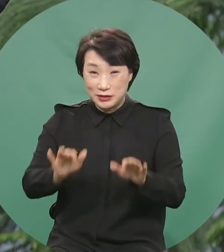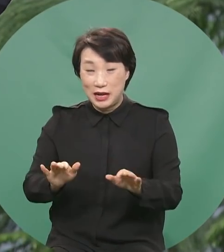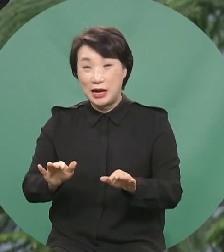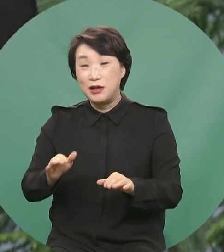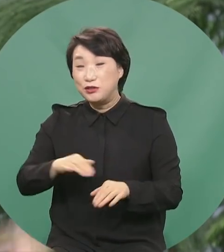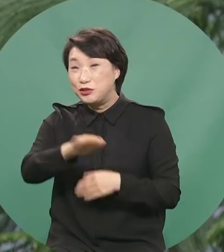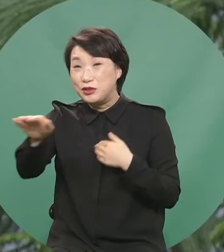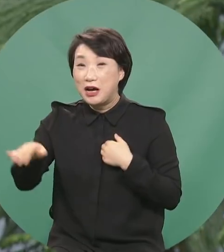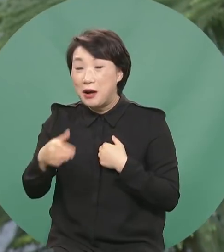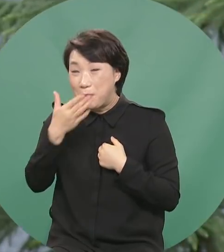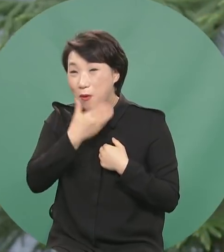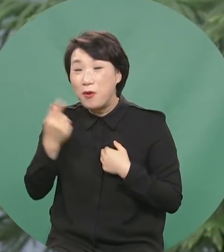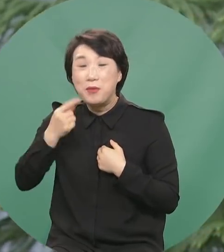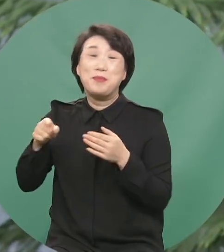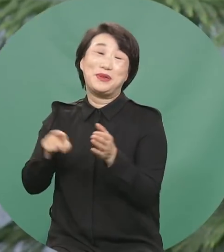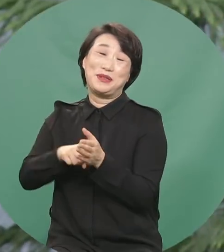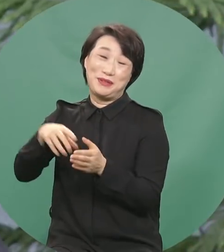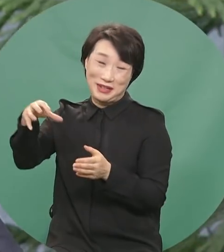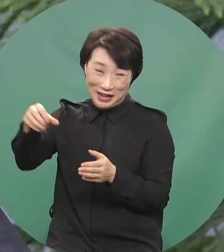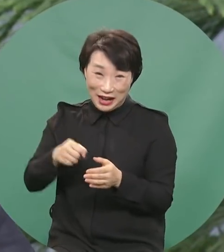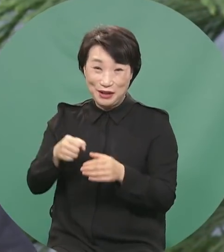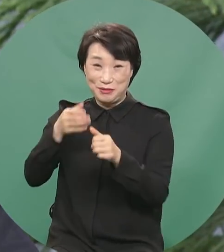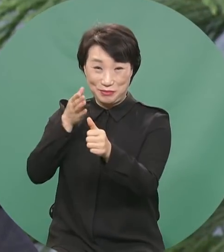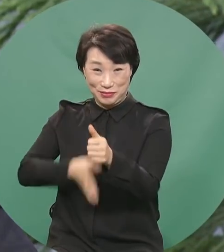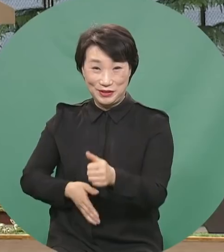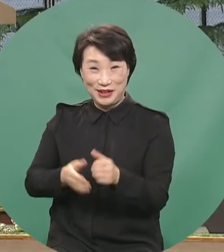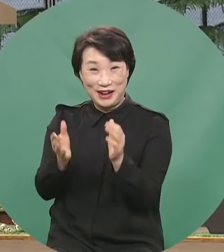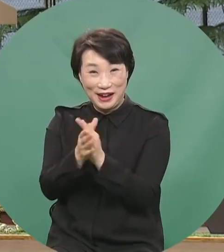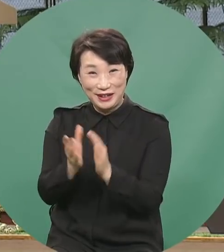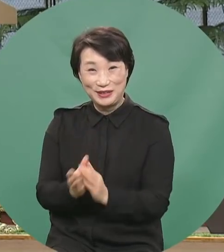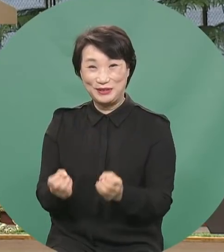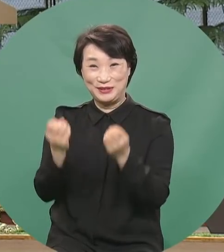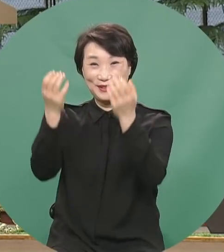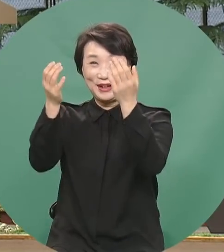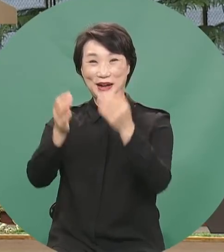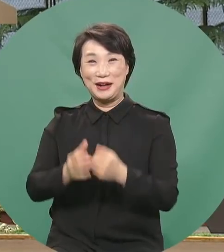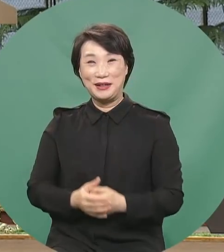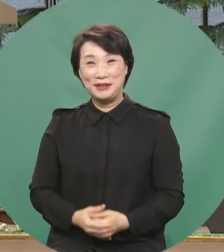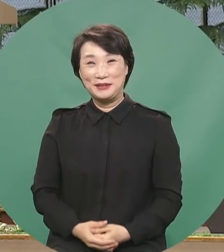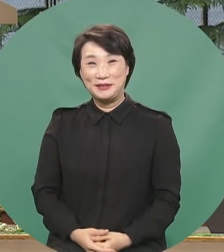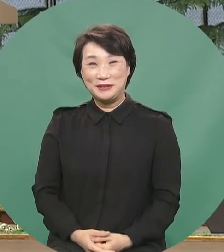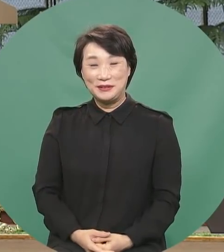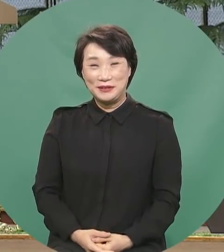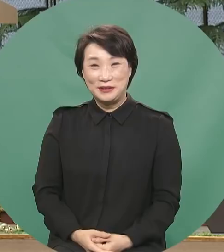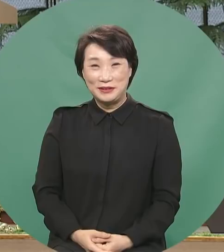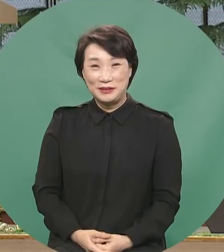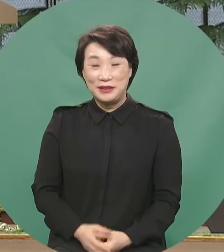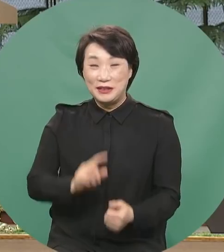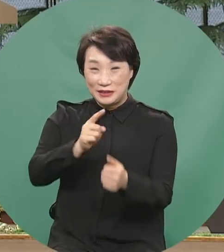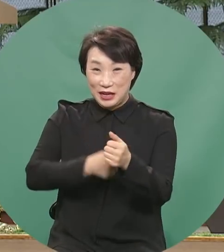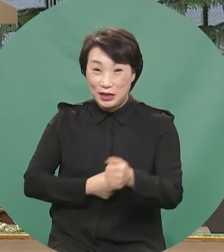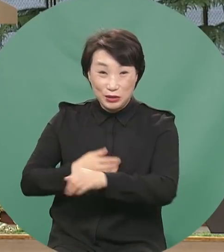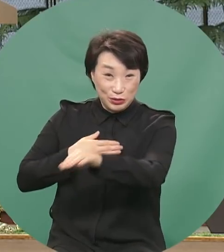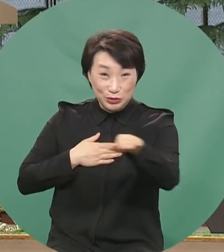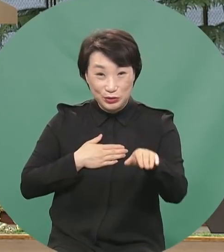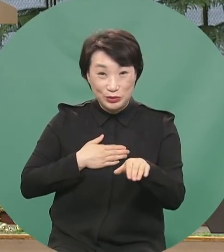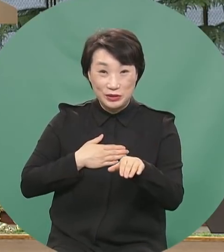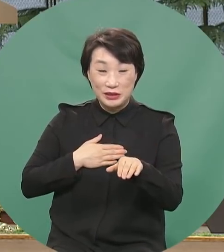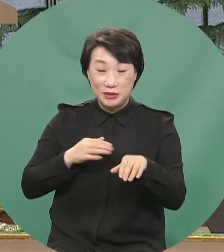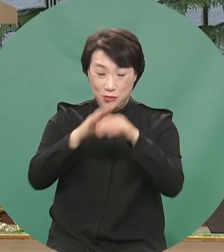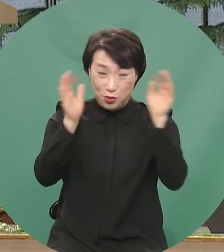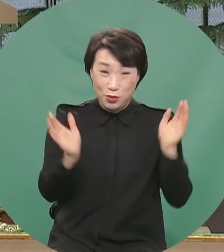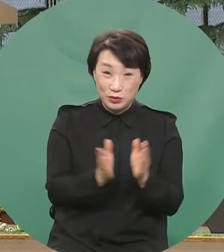복음을 믿음으로 가져야 합니다. 할렐루야. 그럼 우리는